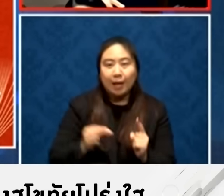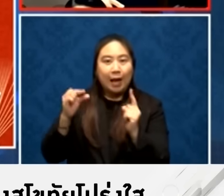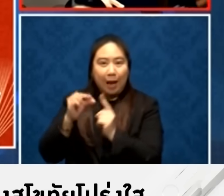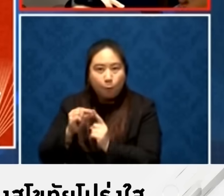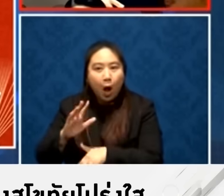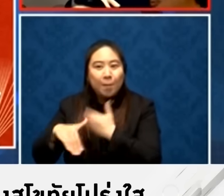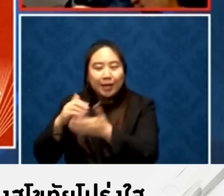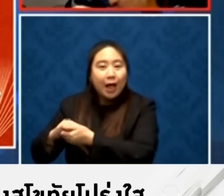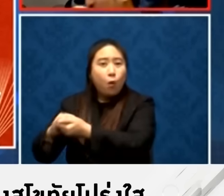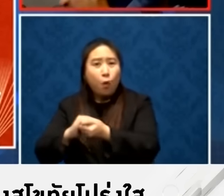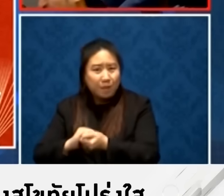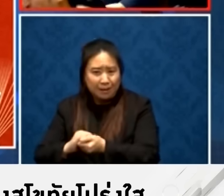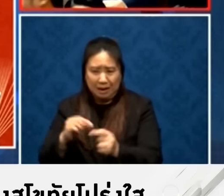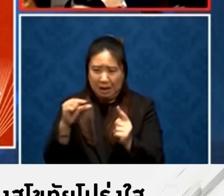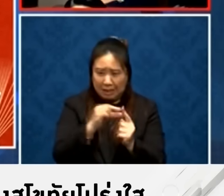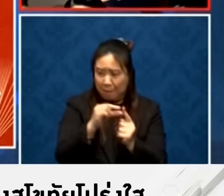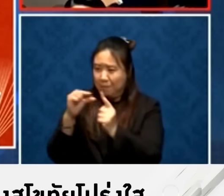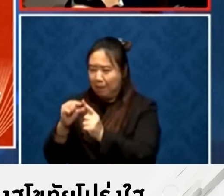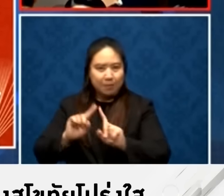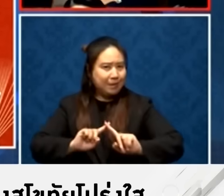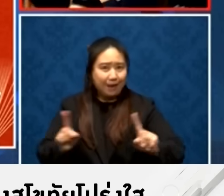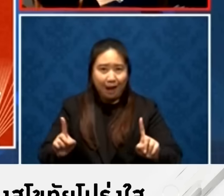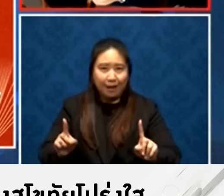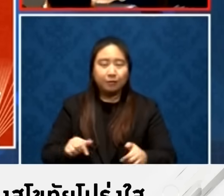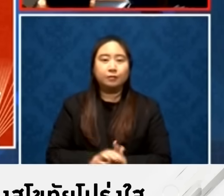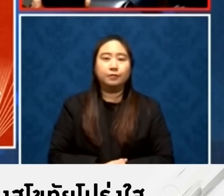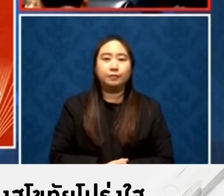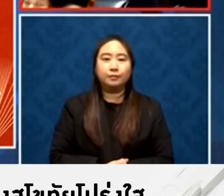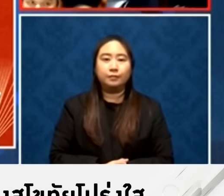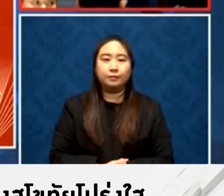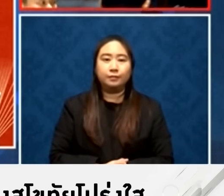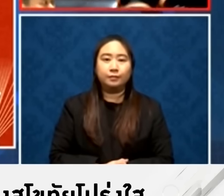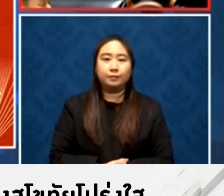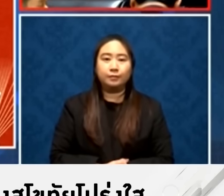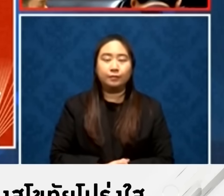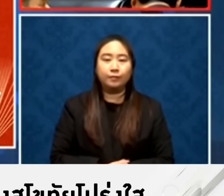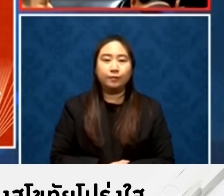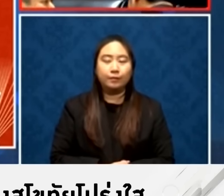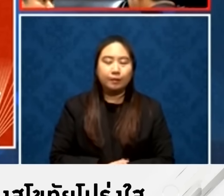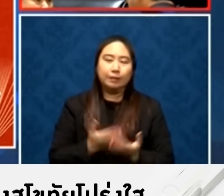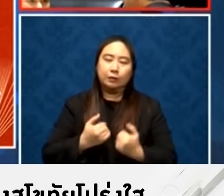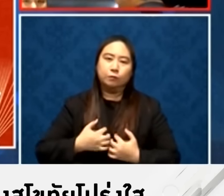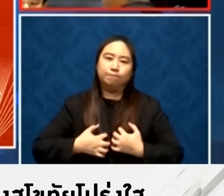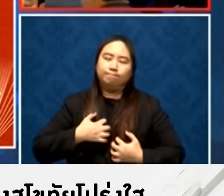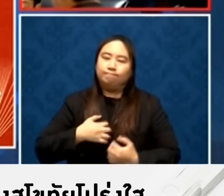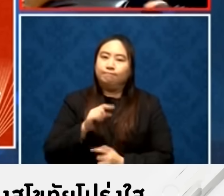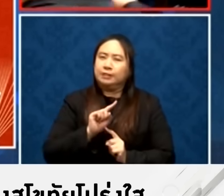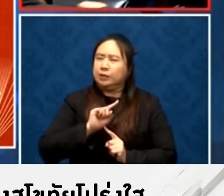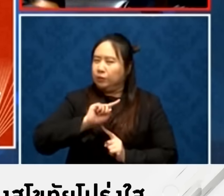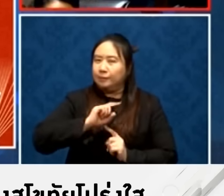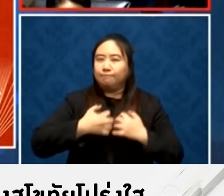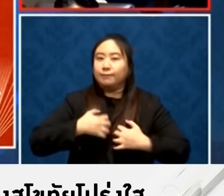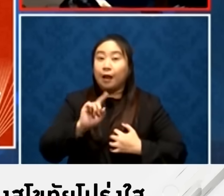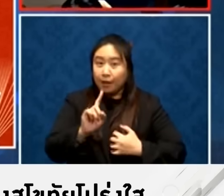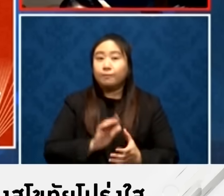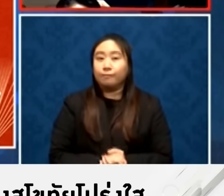ครับโฆษกก็เปิดเผยนะครับถึงกรณีที่คุณจิรัตน์นะทองสุวรรณนะสมาชิกสภาผู้แทนราษฎรจังหวัดฉะเชิงเทราพรร